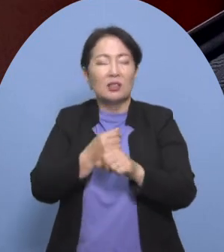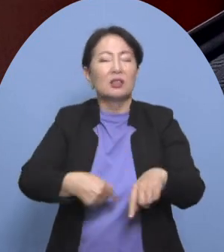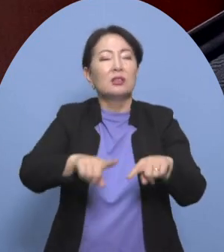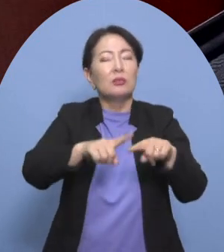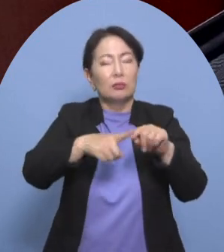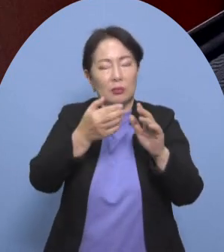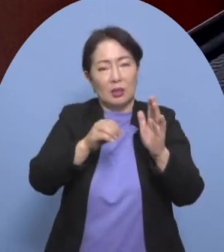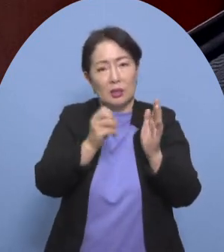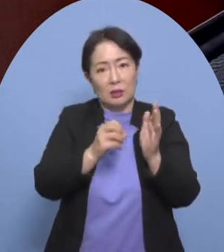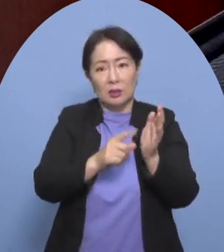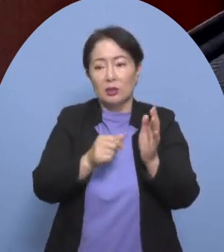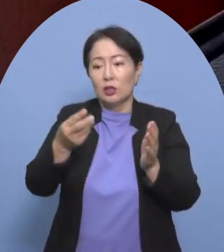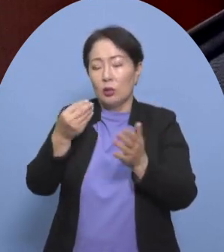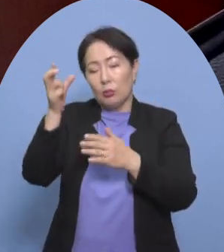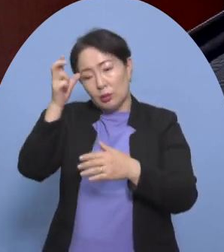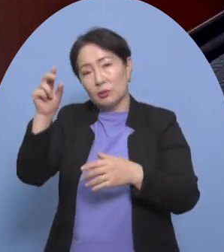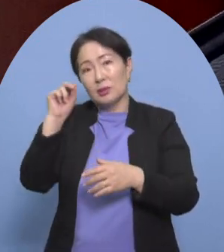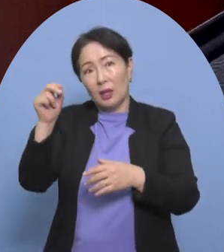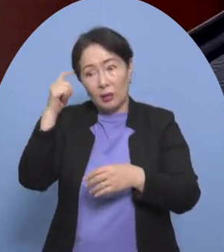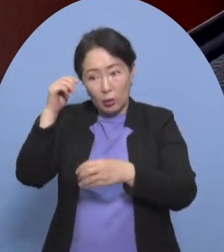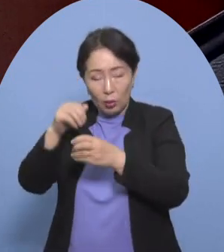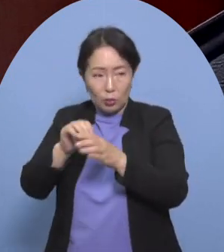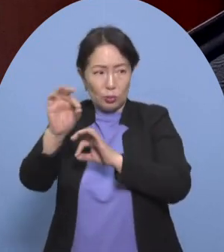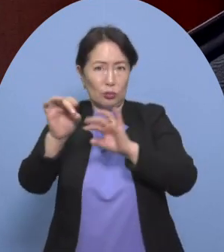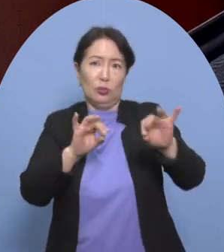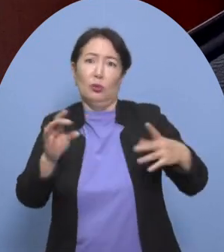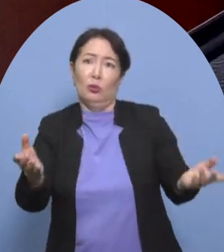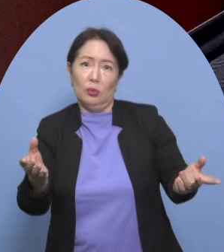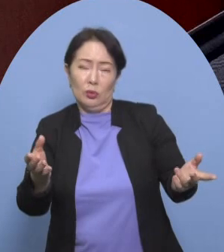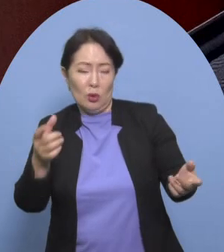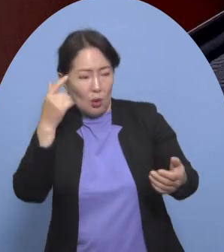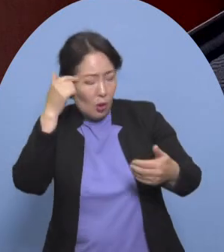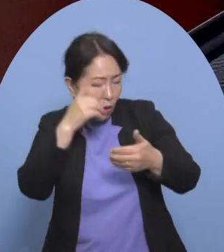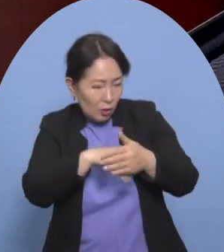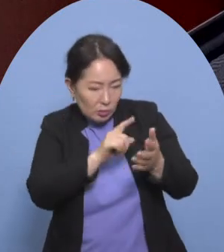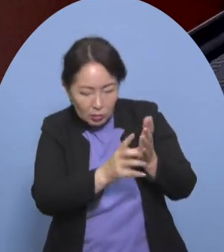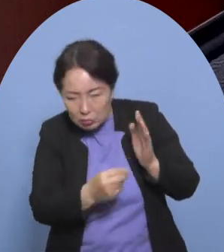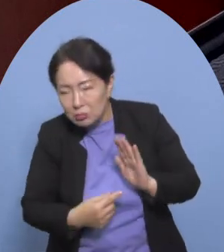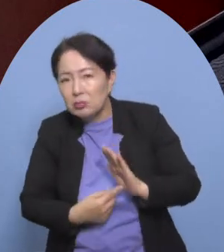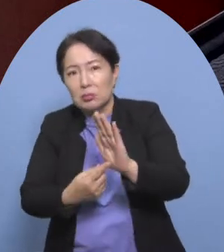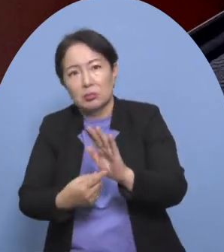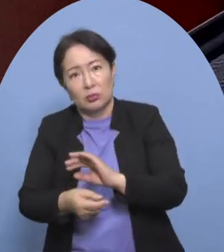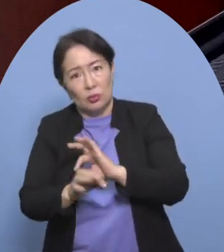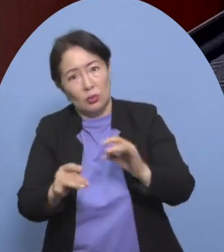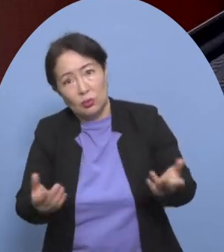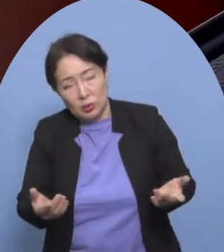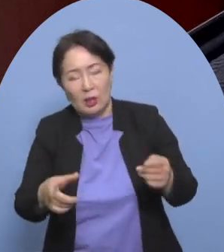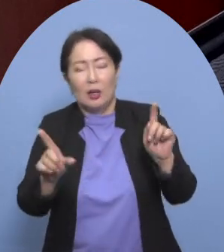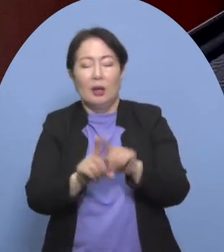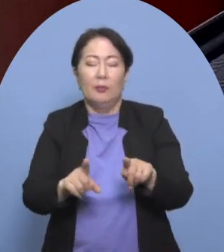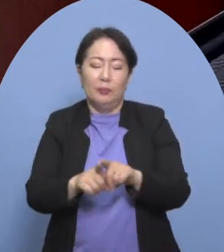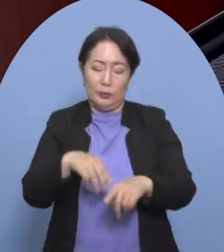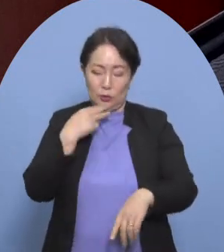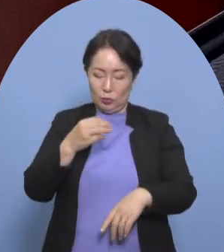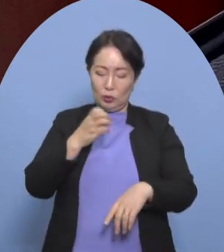төрний хэлсэн бид нас боловсруулалтын чанарт ойлголт зурж ийн чин тэр ойлголтыг дагсан үйлдэлүүд зүйлүүдэн гэдэг шиг яг энэ шударгас